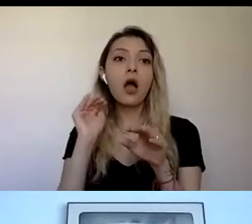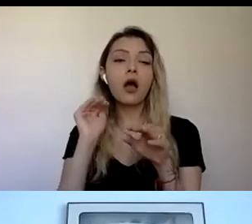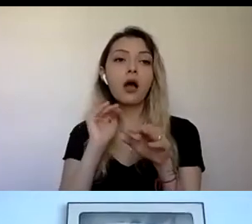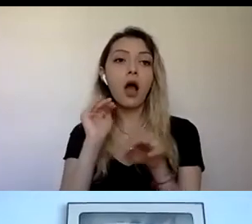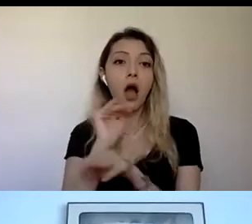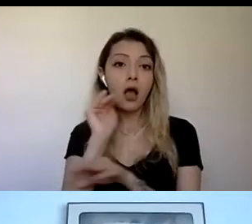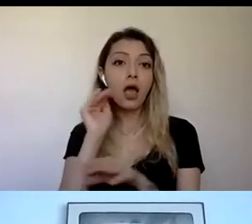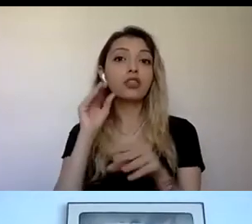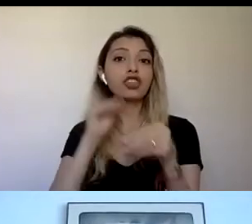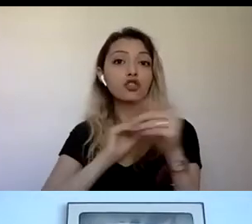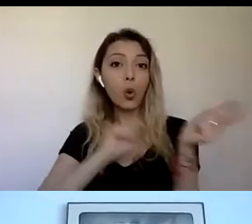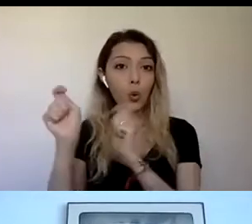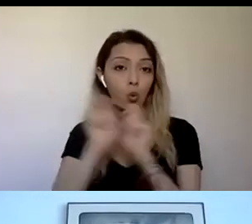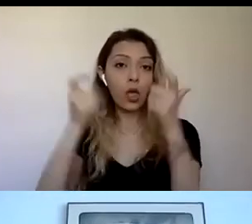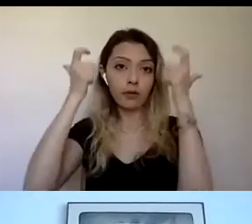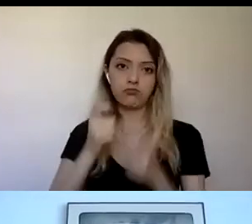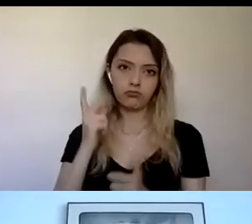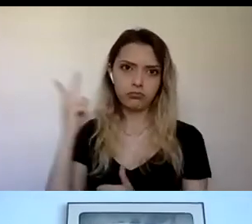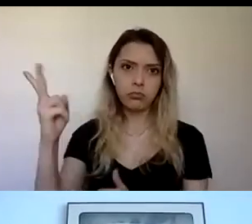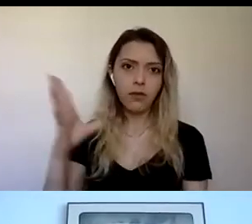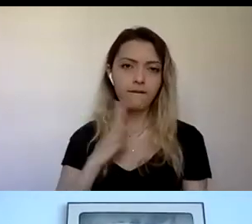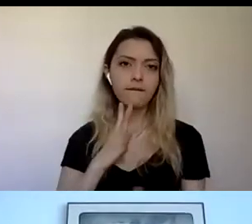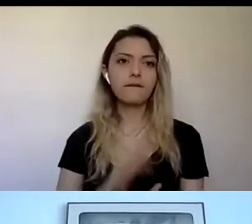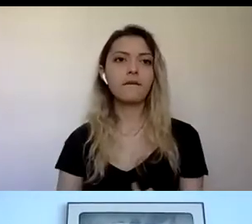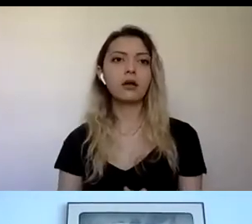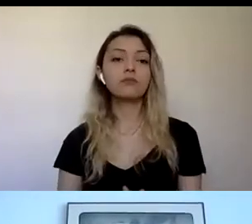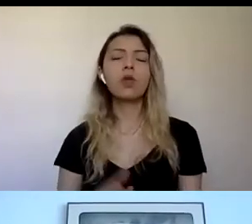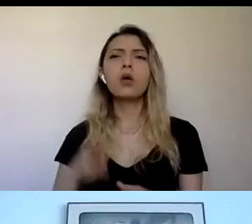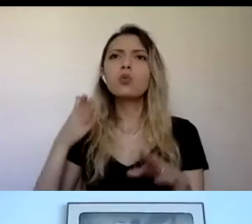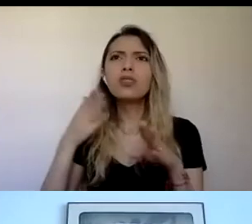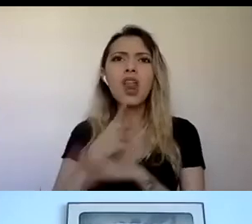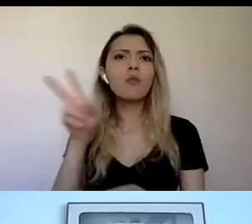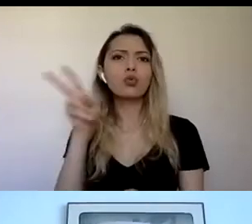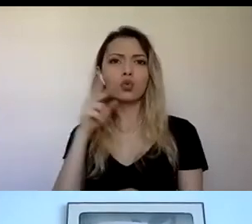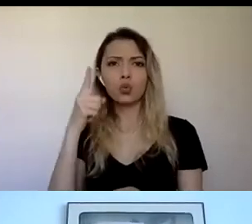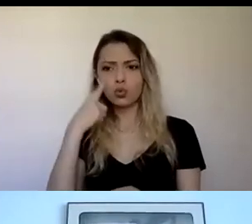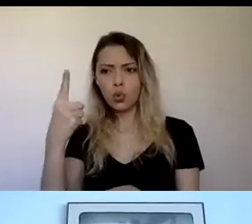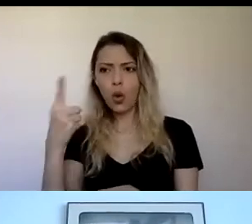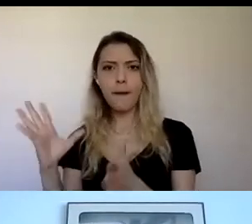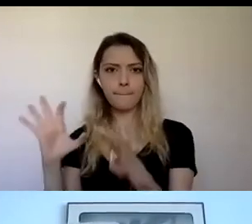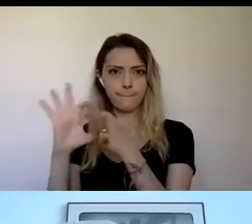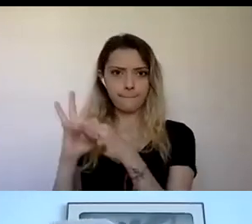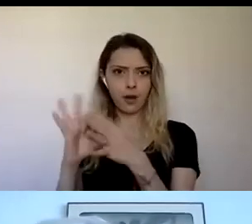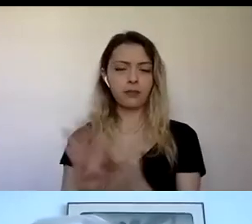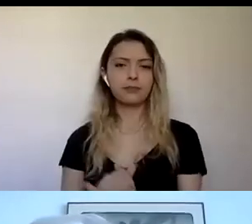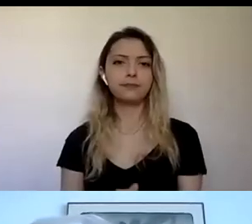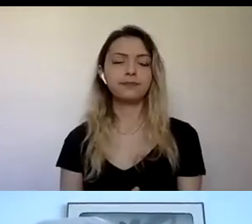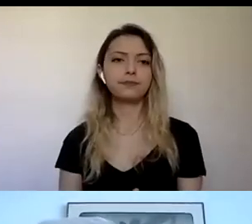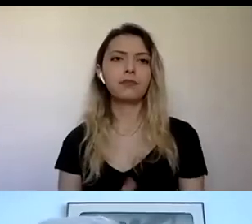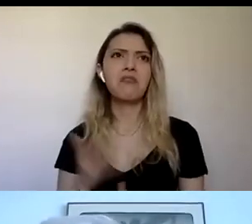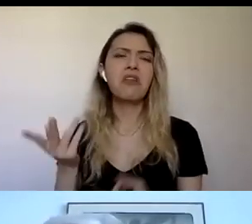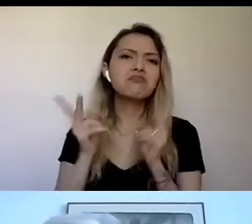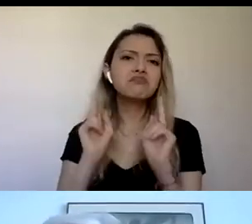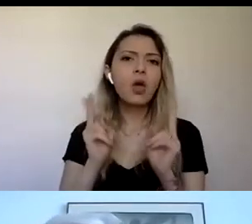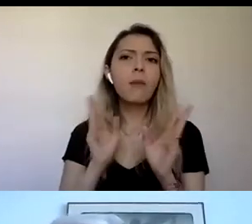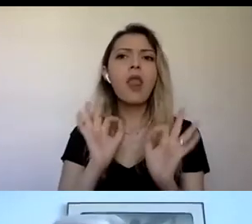yükümlülüğü örneğin doğrudan sonuç göstergeleri için gerekli. Ve genelde tabii sivil toplum